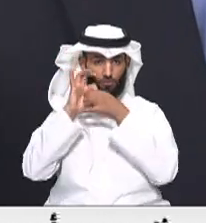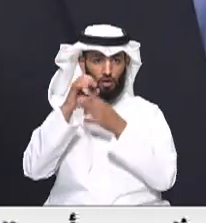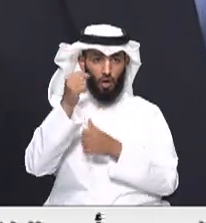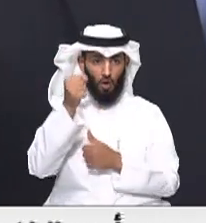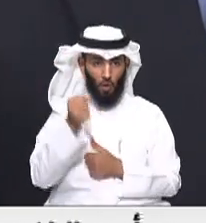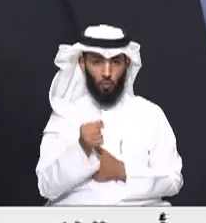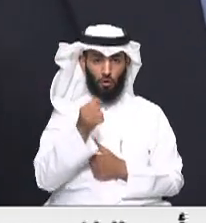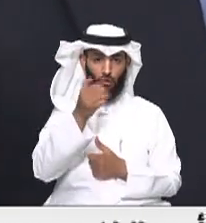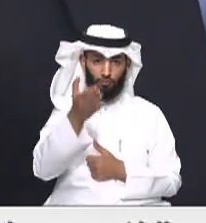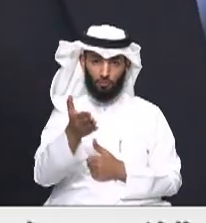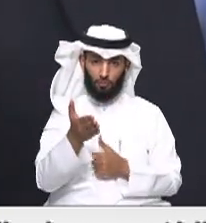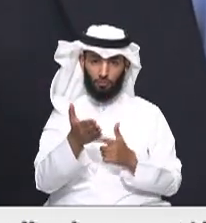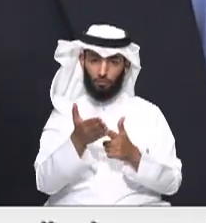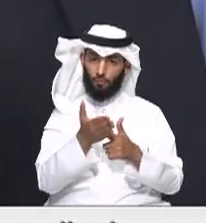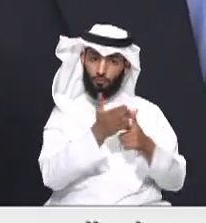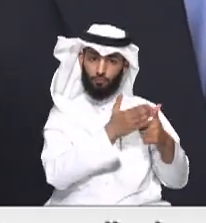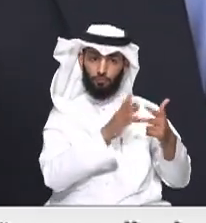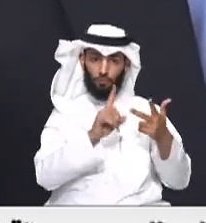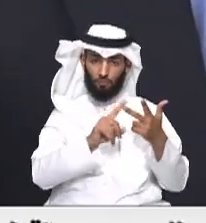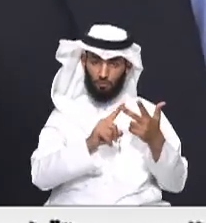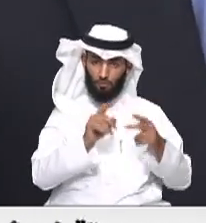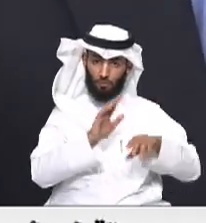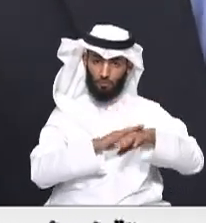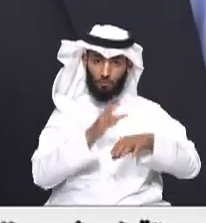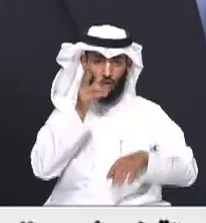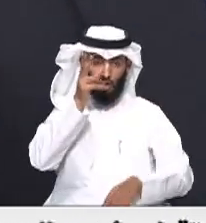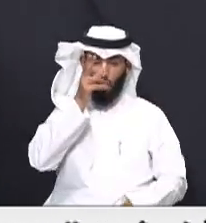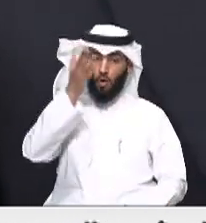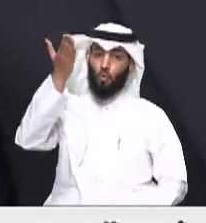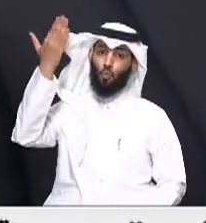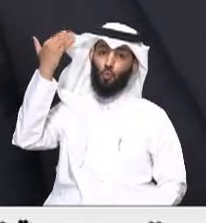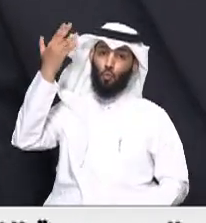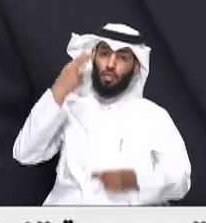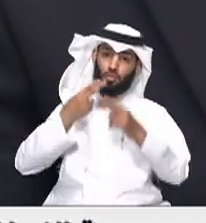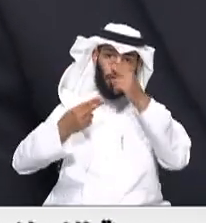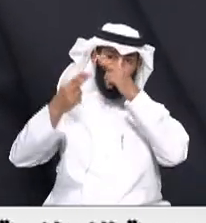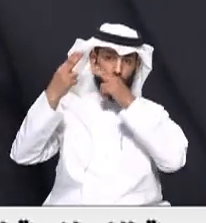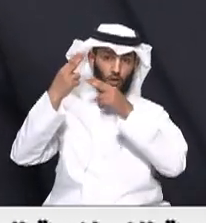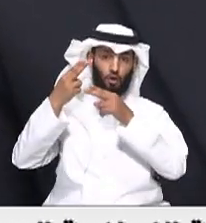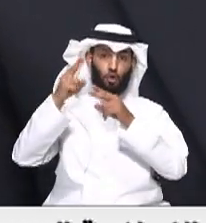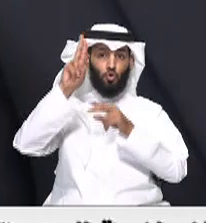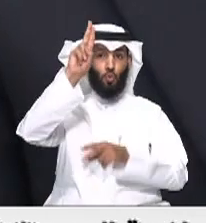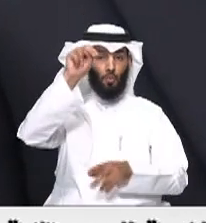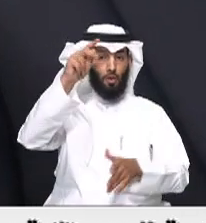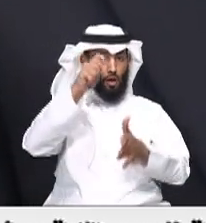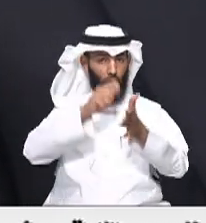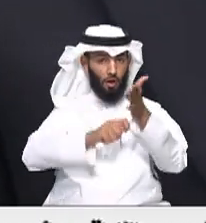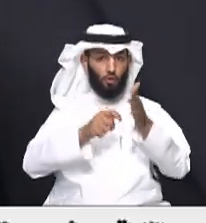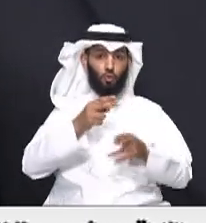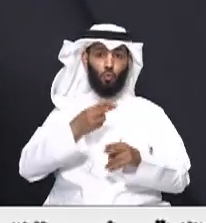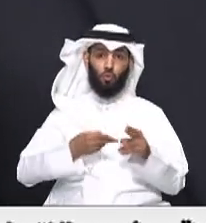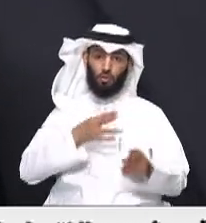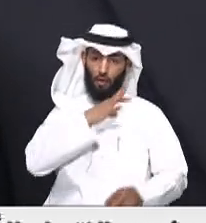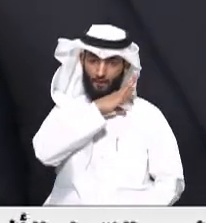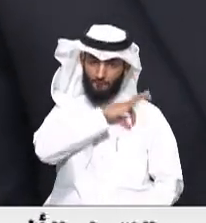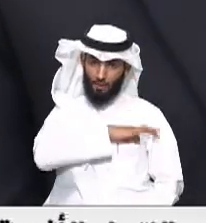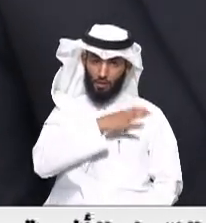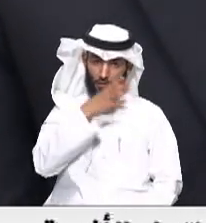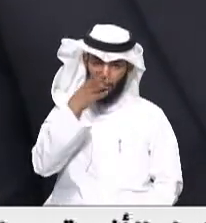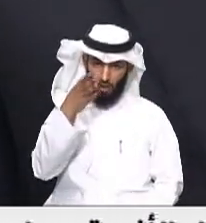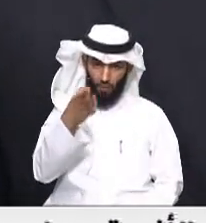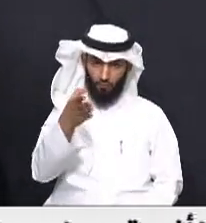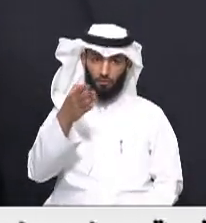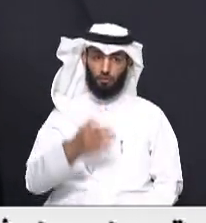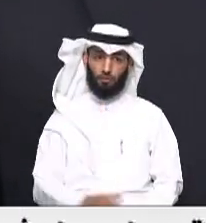استفادت من قرارات الأمم المتحدة. ما يحدث الآن هو توجه دولي، هذا ما نشاهده في نيويورك، هو توجه توجه